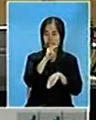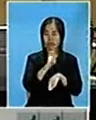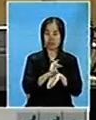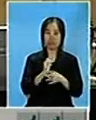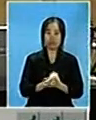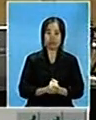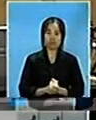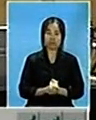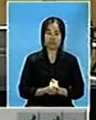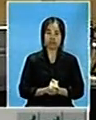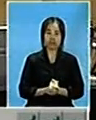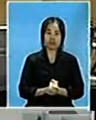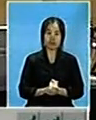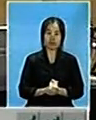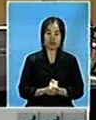านประธานที่เคารพครับ